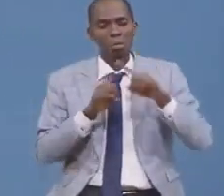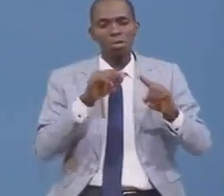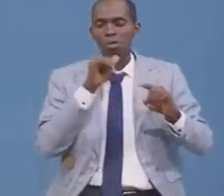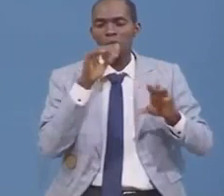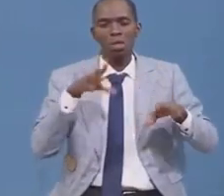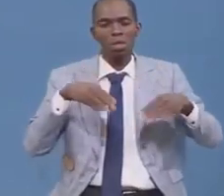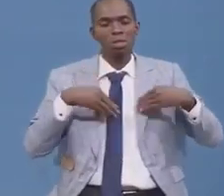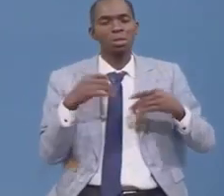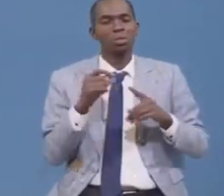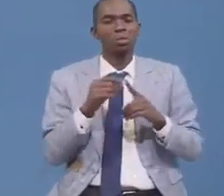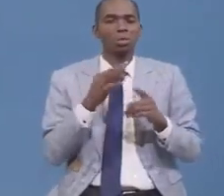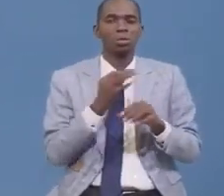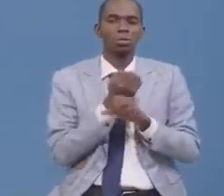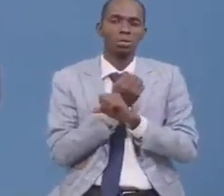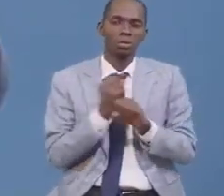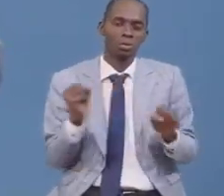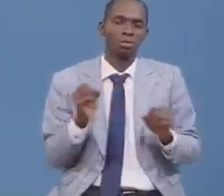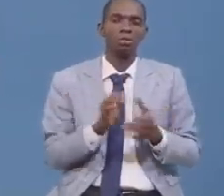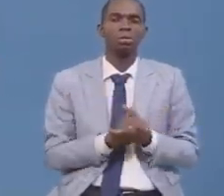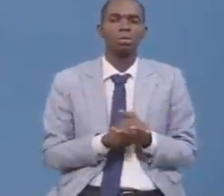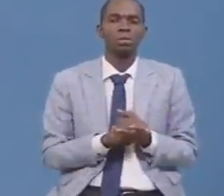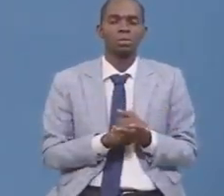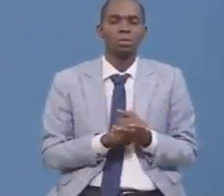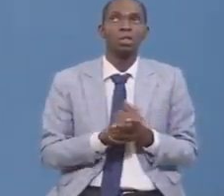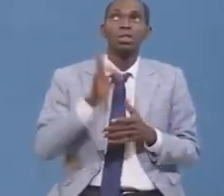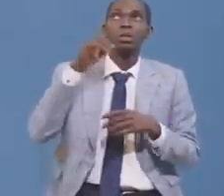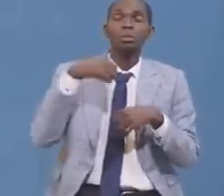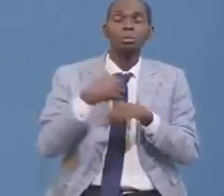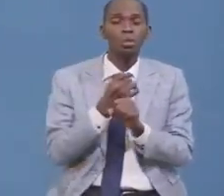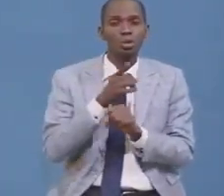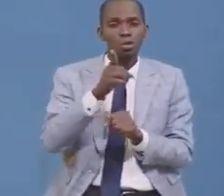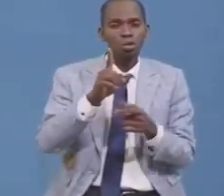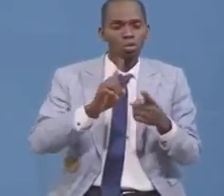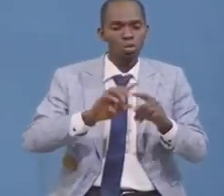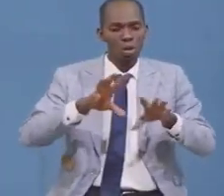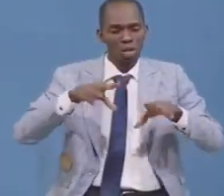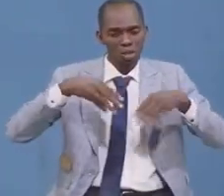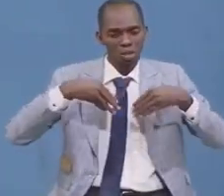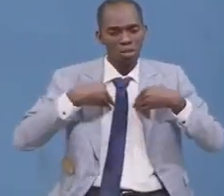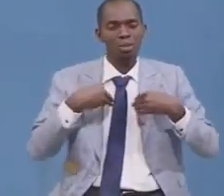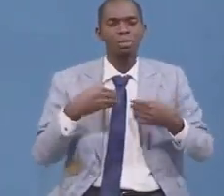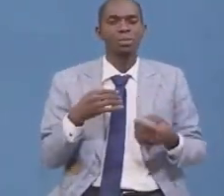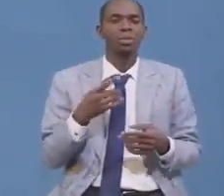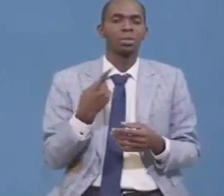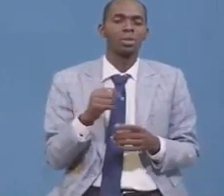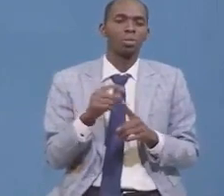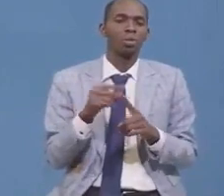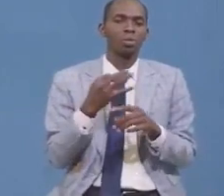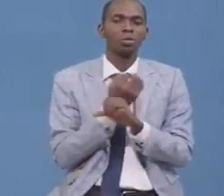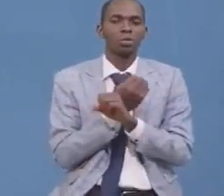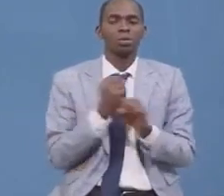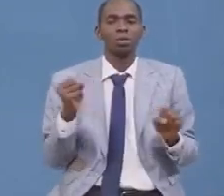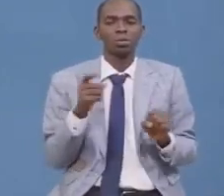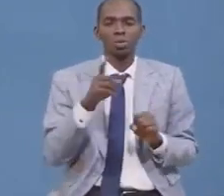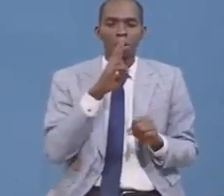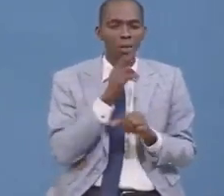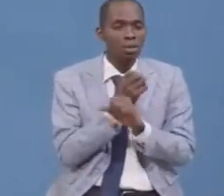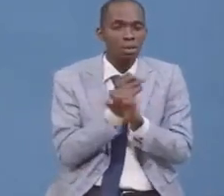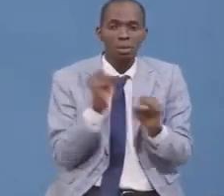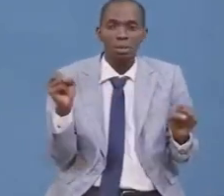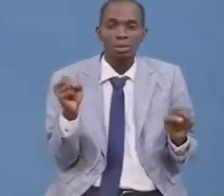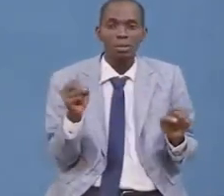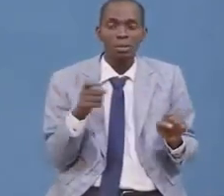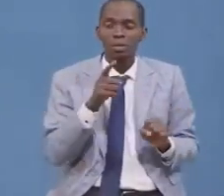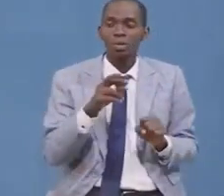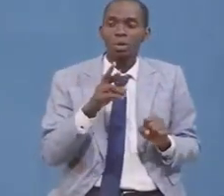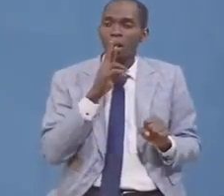he made you to accept. ఆయన మిమ్మును తనను అంగీకరించేలా చేశారు. You are saved. మీరు రక్షించబడ్డారు. You are